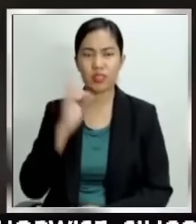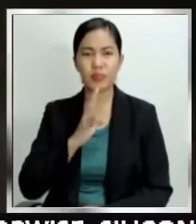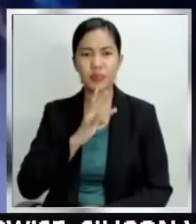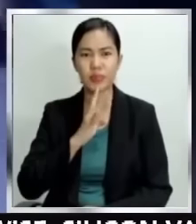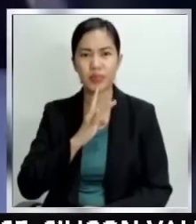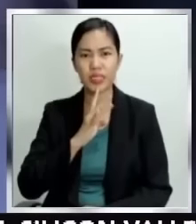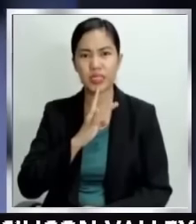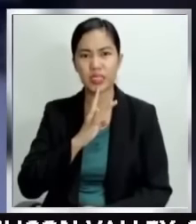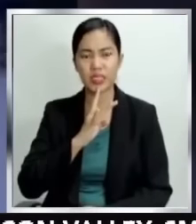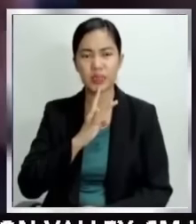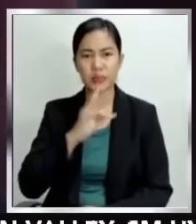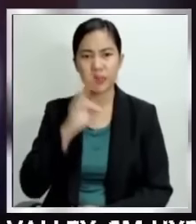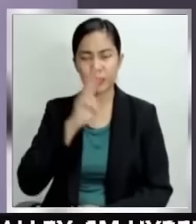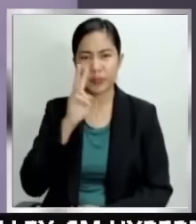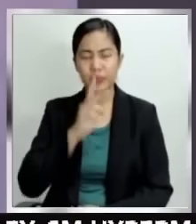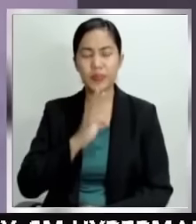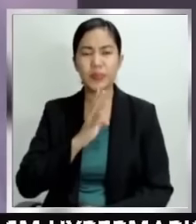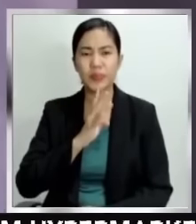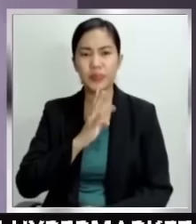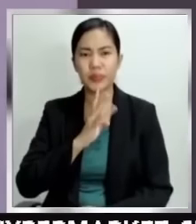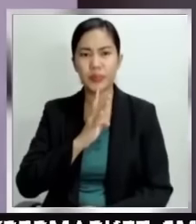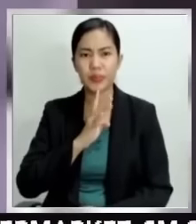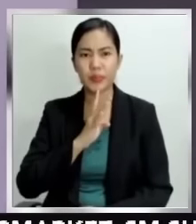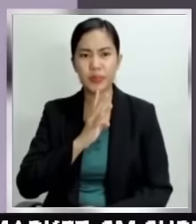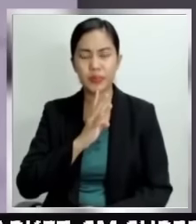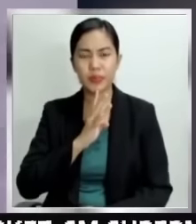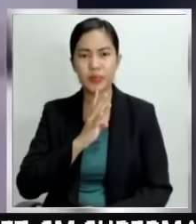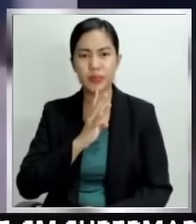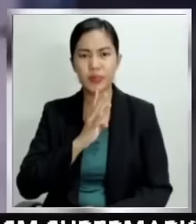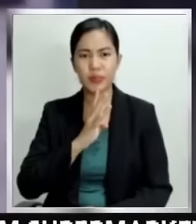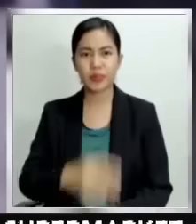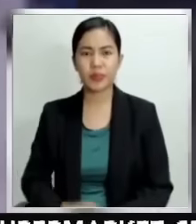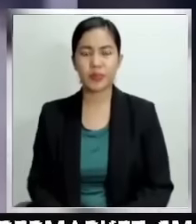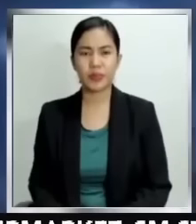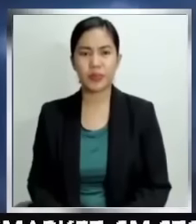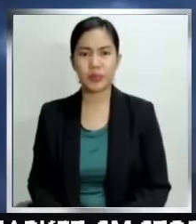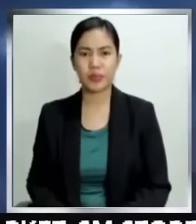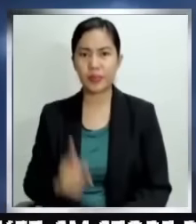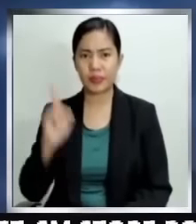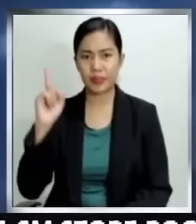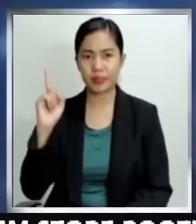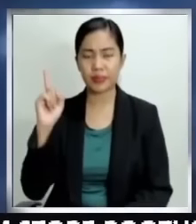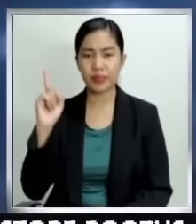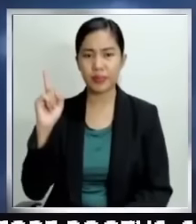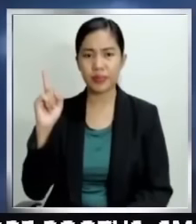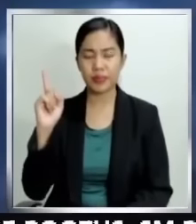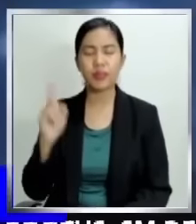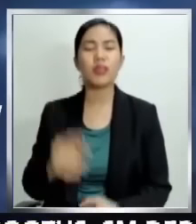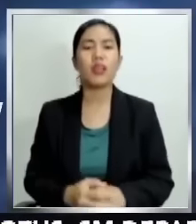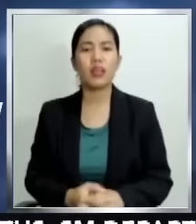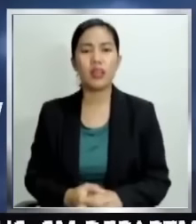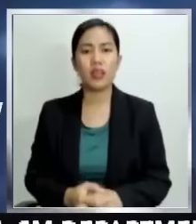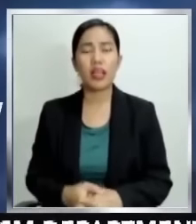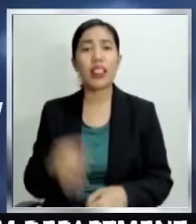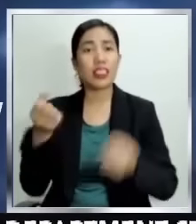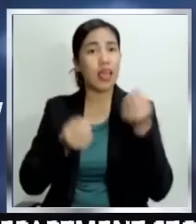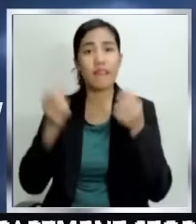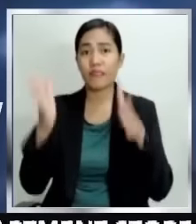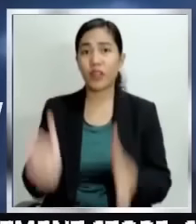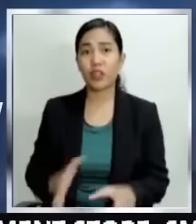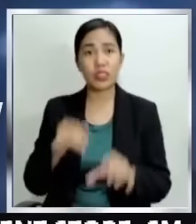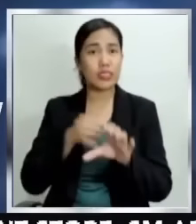gusto siya ang kuhan, biyahe. Mawang nangyawat na pong estudyante ng makasakay. Sumuko ang driver ng jeep sa Cebu